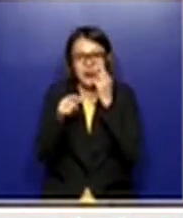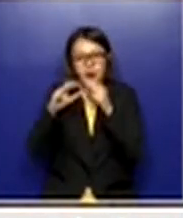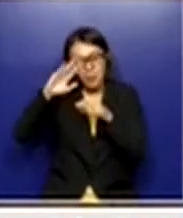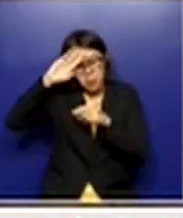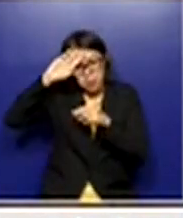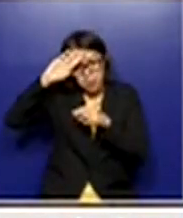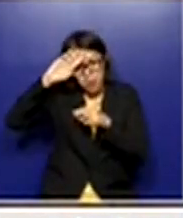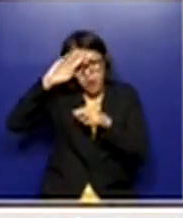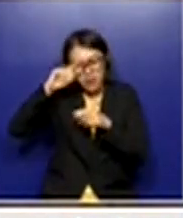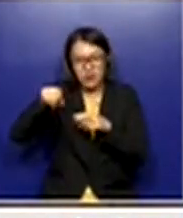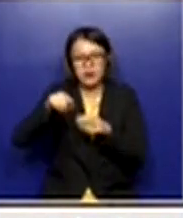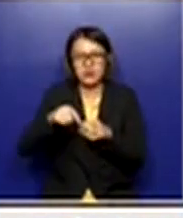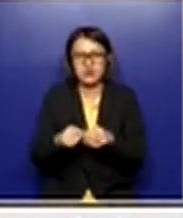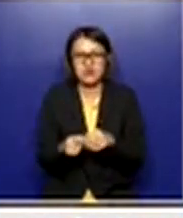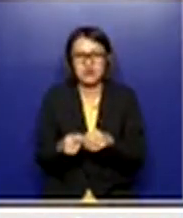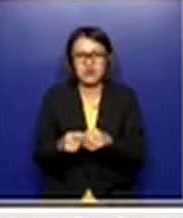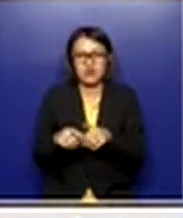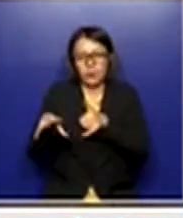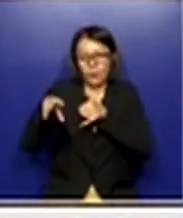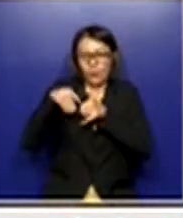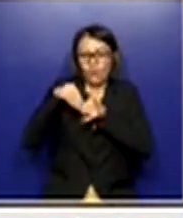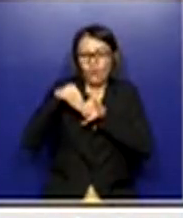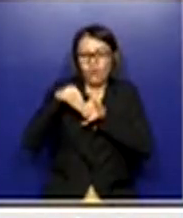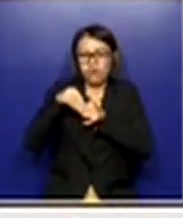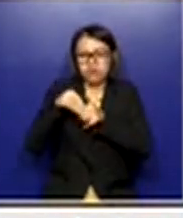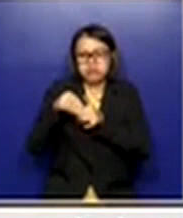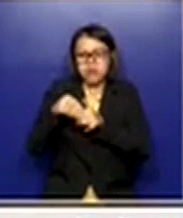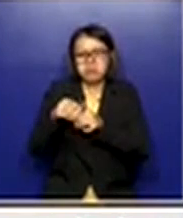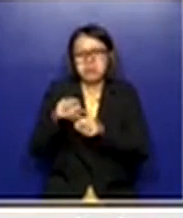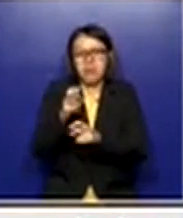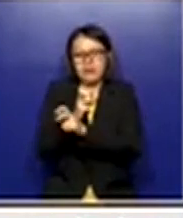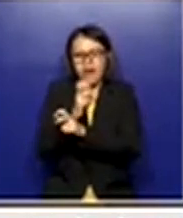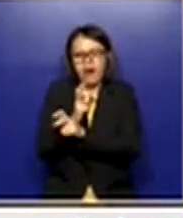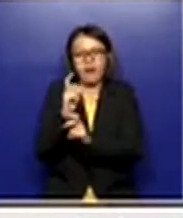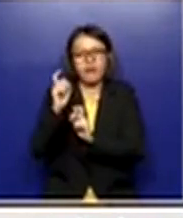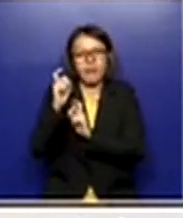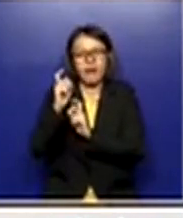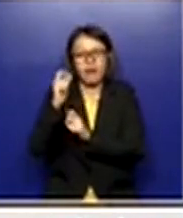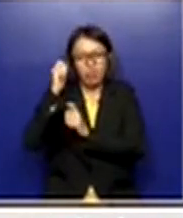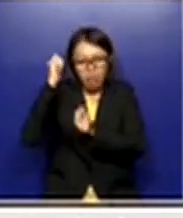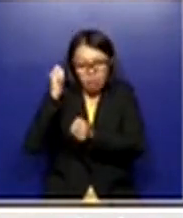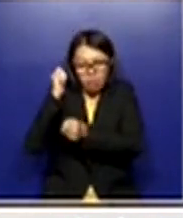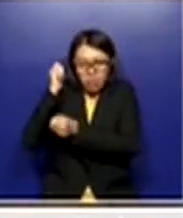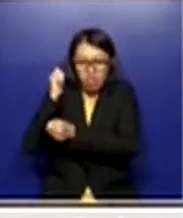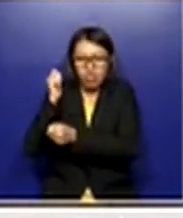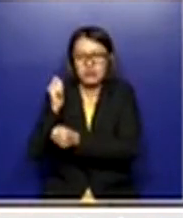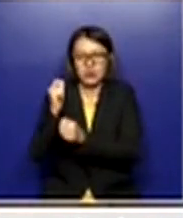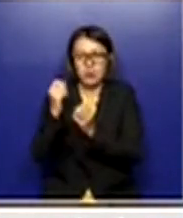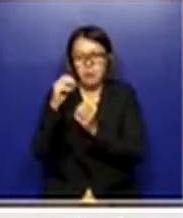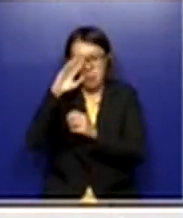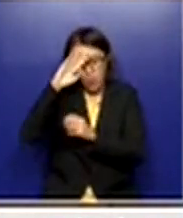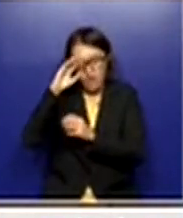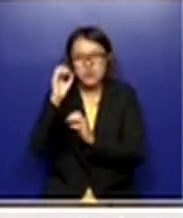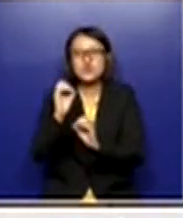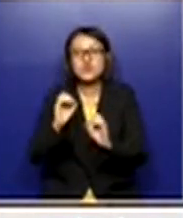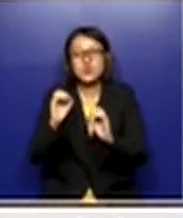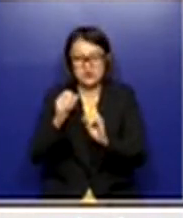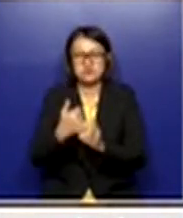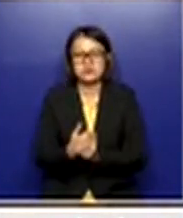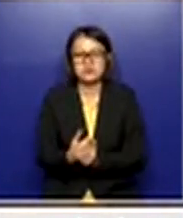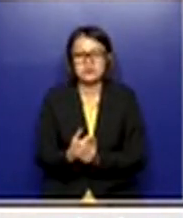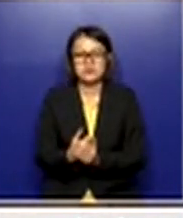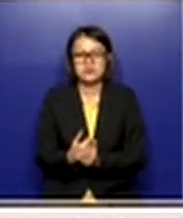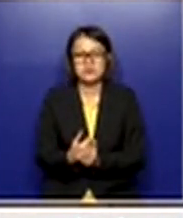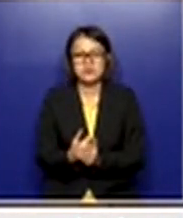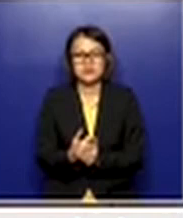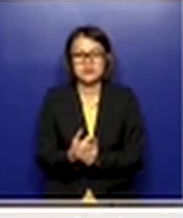ที่ได้ที่ติดเชื้อจากสารเคมีเกษตรเนี่ยตอนนี้เป็นศูนย์นะคะอันนี้เป็นบางตัวอย่างที่อยากเรียนให้ทราบว่าเวล